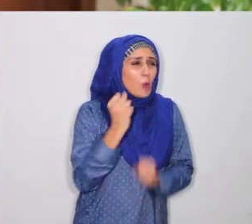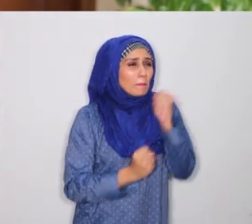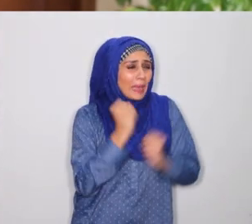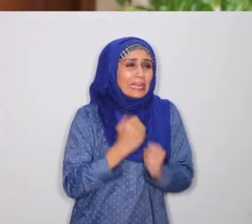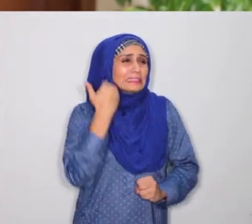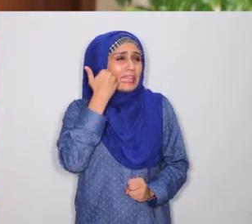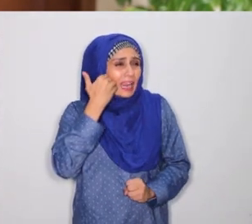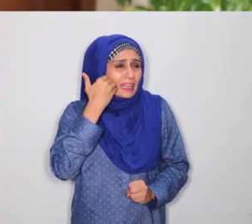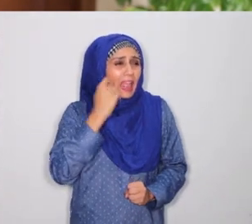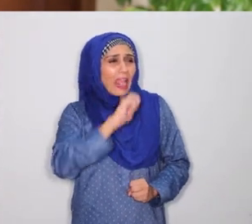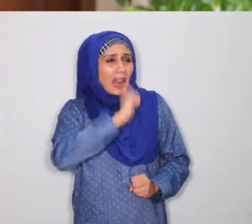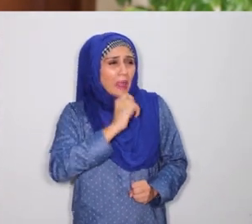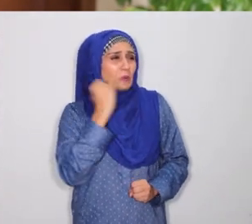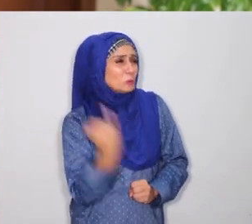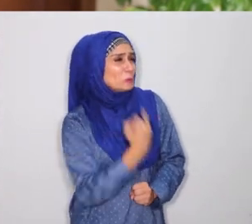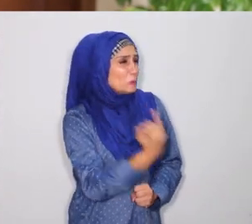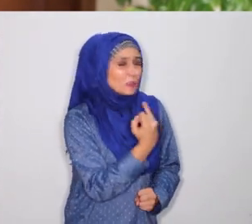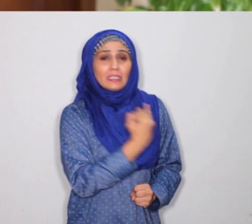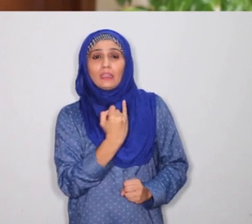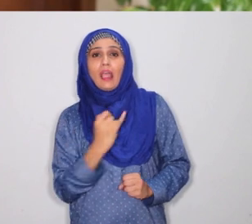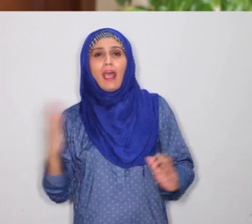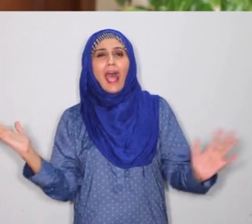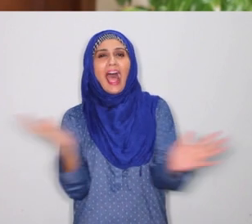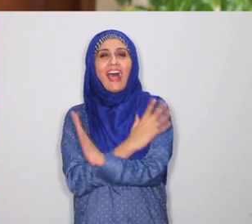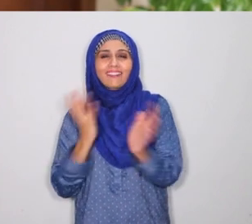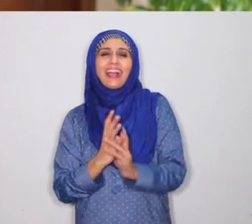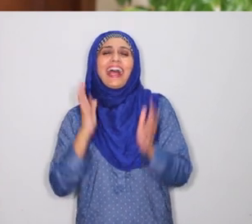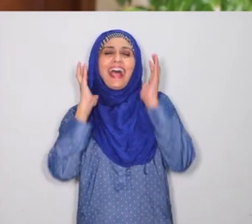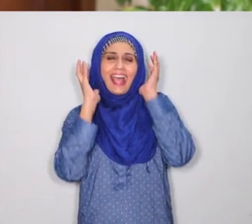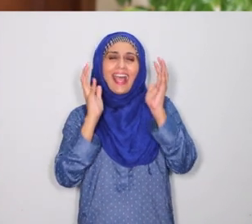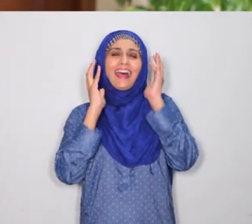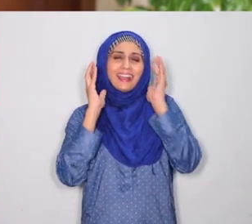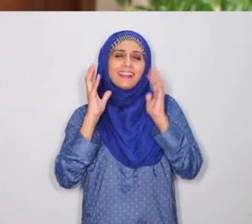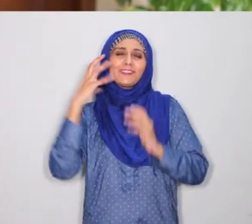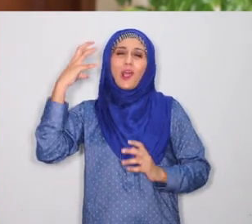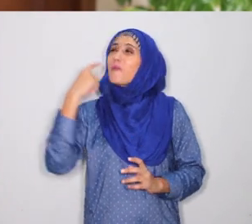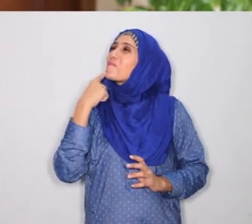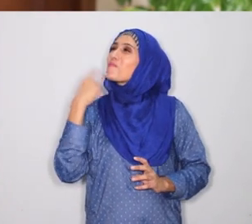था। हवा ने हंसते हुए कहा, हटो